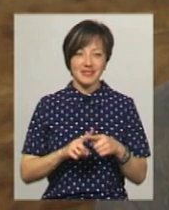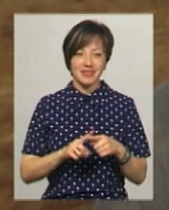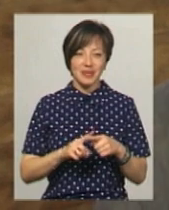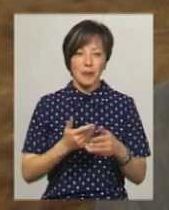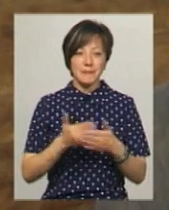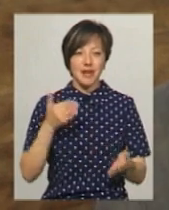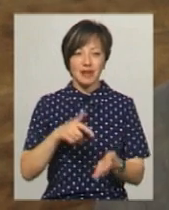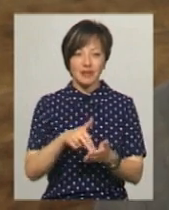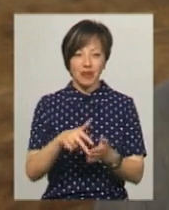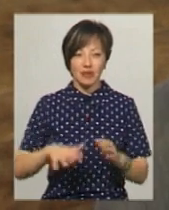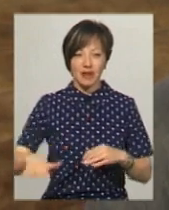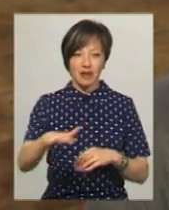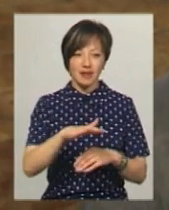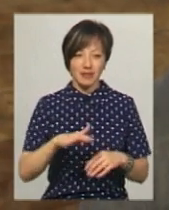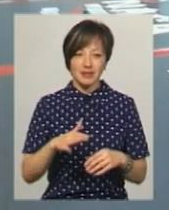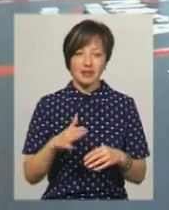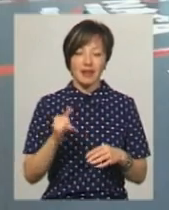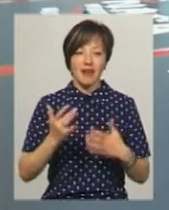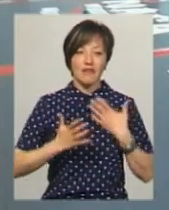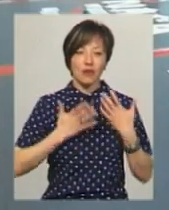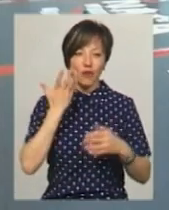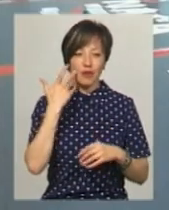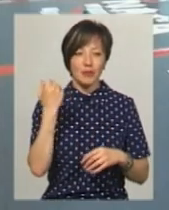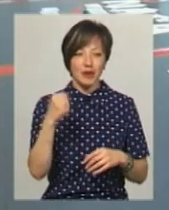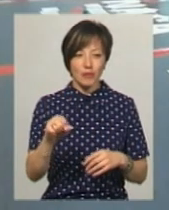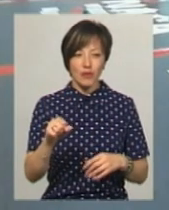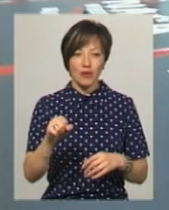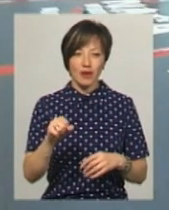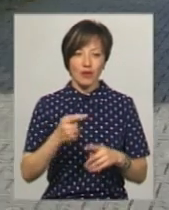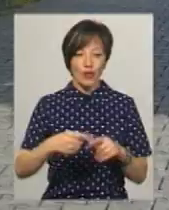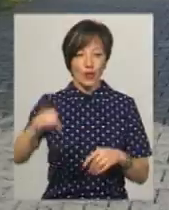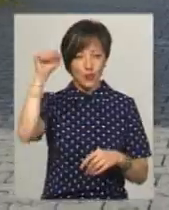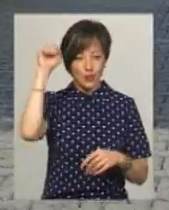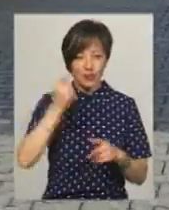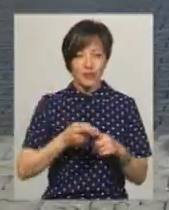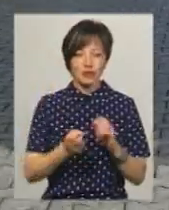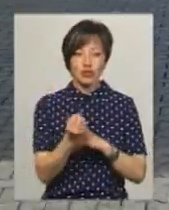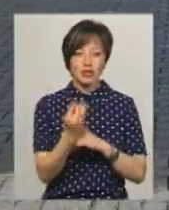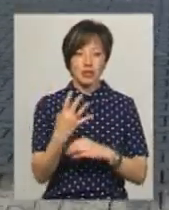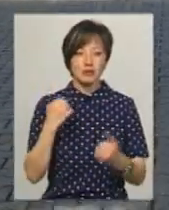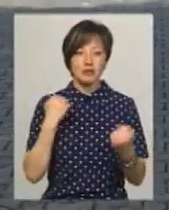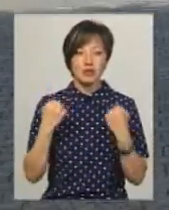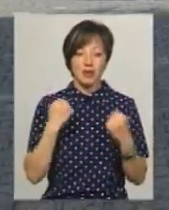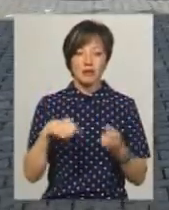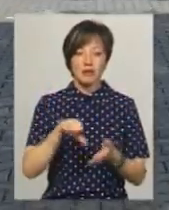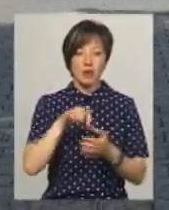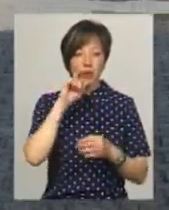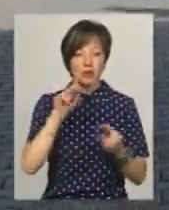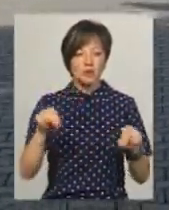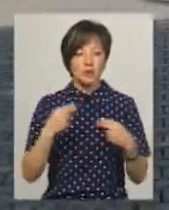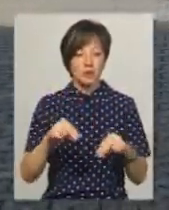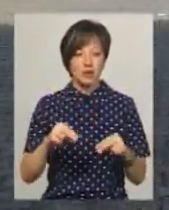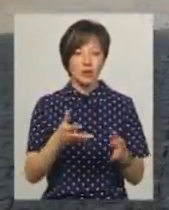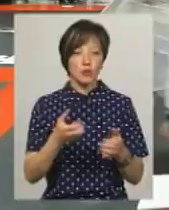перед виходом перед килим. Це ота ейфорія, коли перемога, коли руку тут піднімають. 14 спортсменів, котрі представляли Україну на